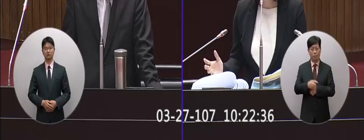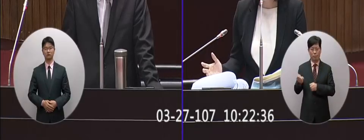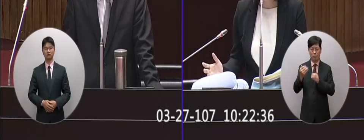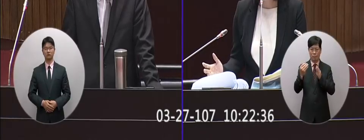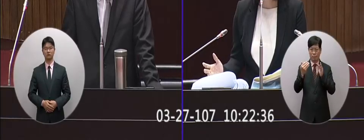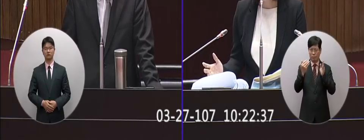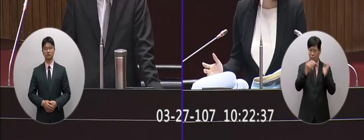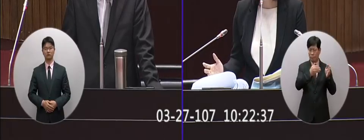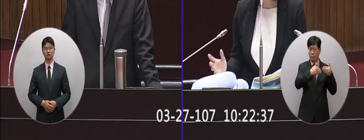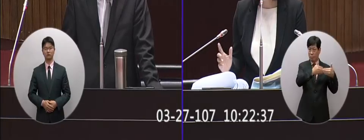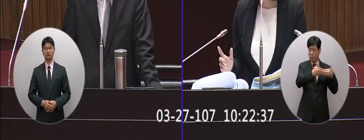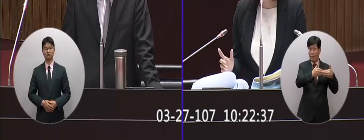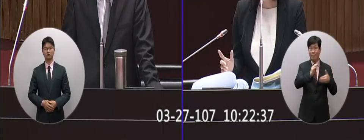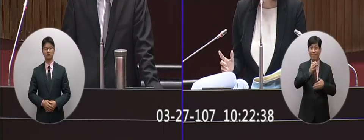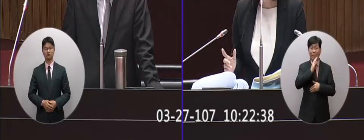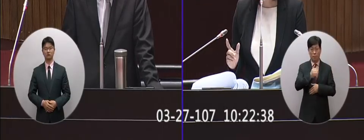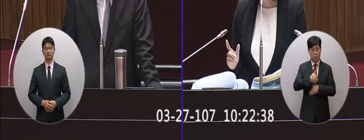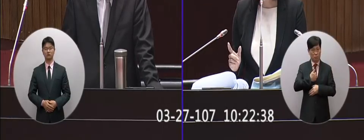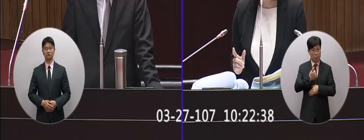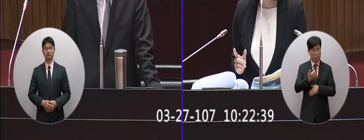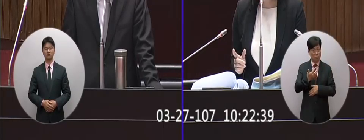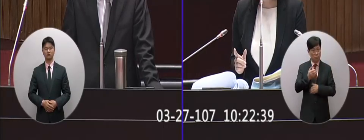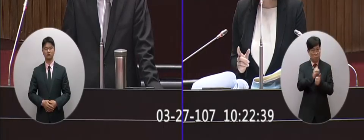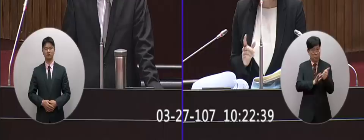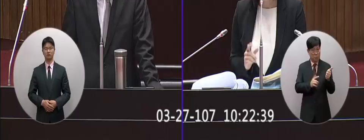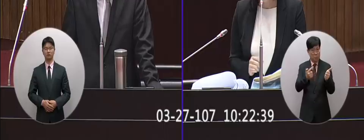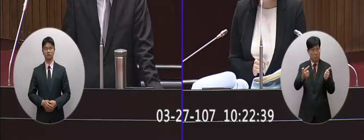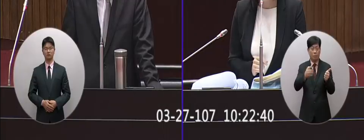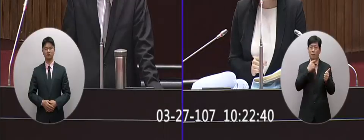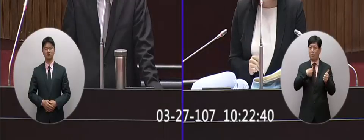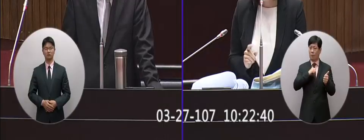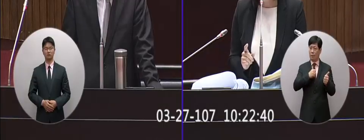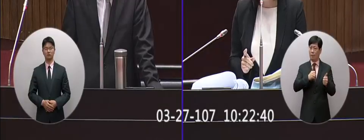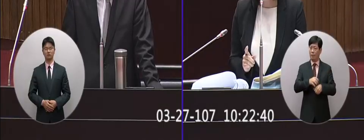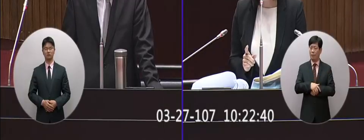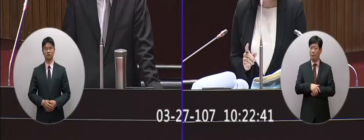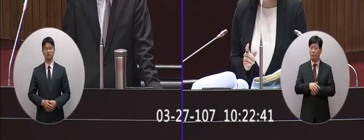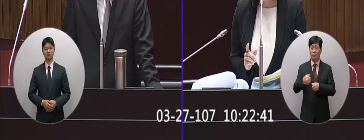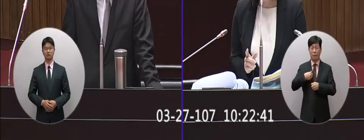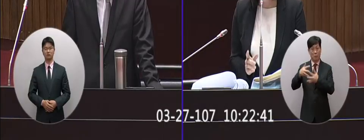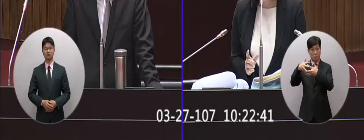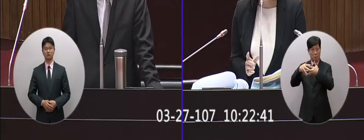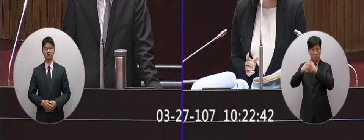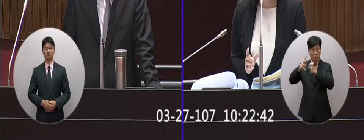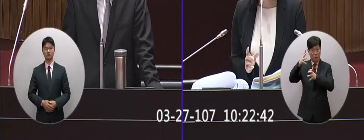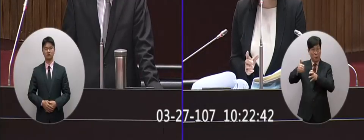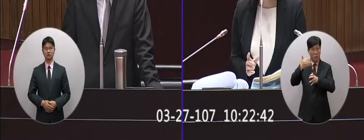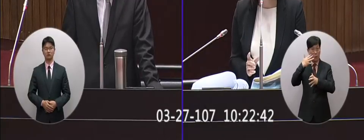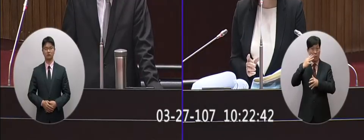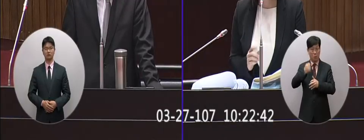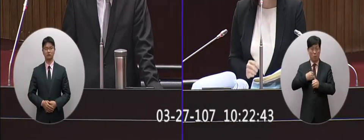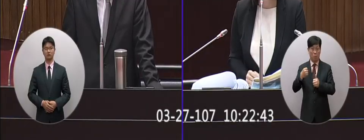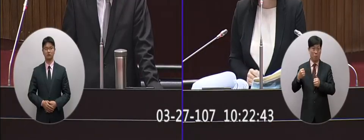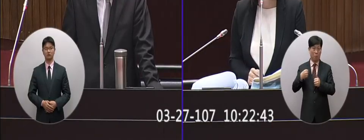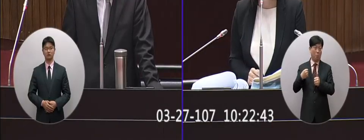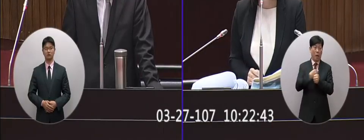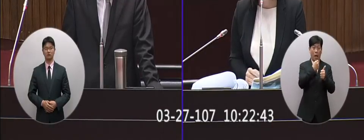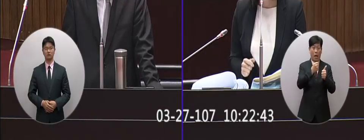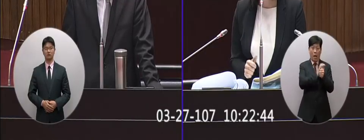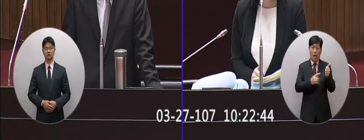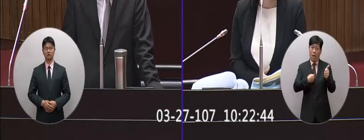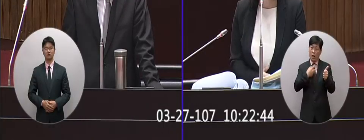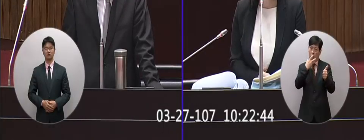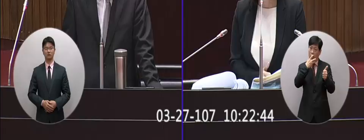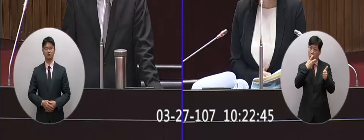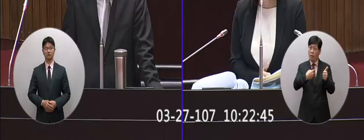针对剑指中国大陆，可是事实上冲击很大的都是台湾。川普总统每出一拳都重重的击中我们台